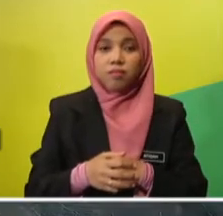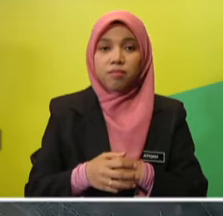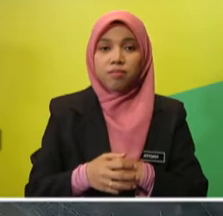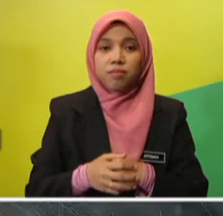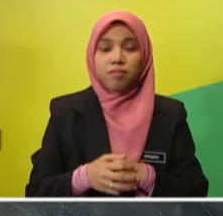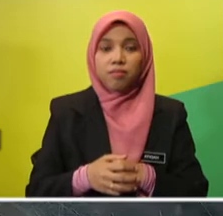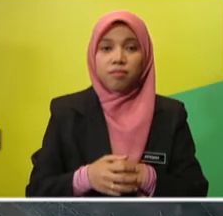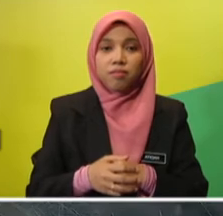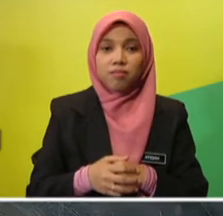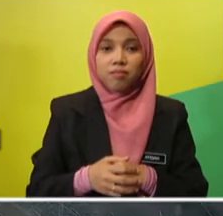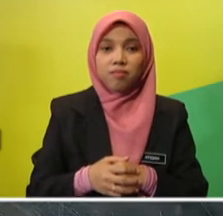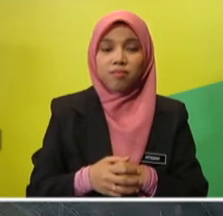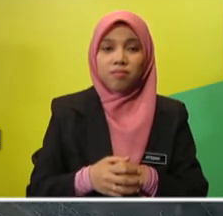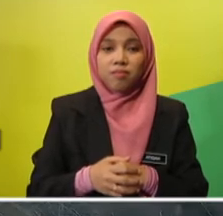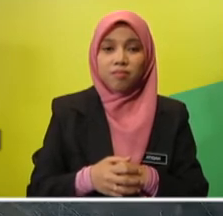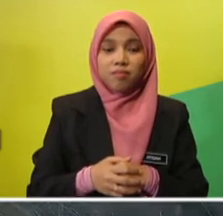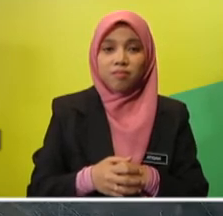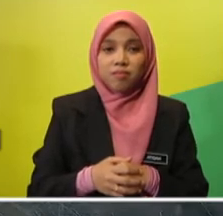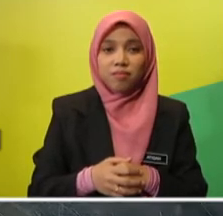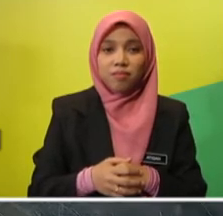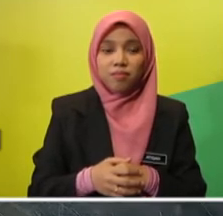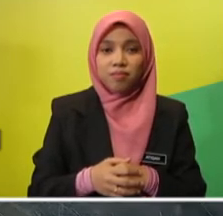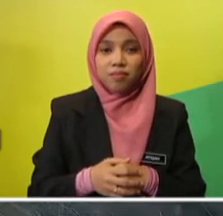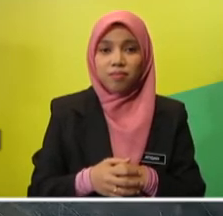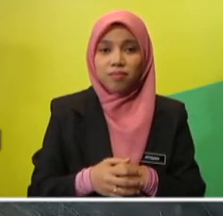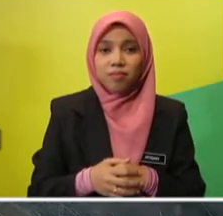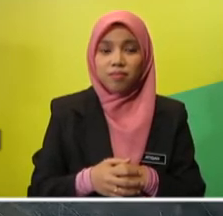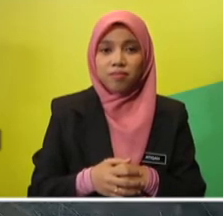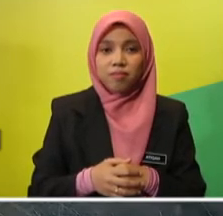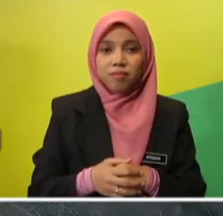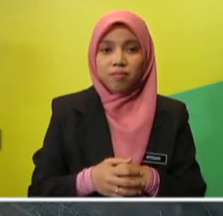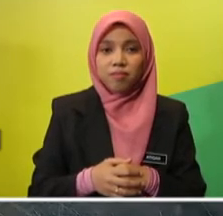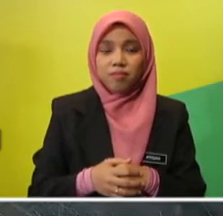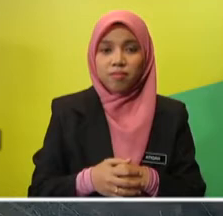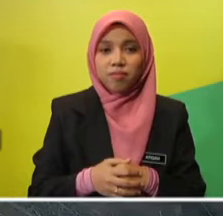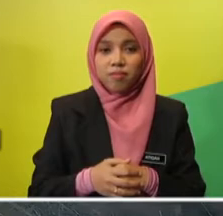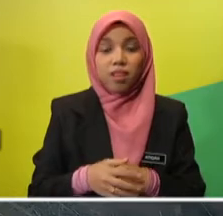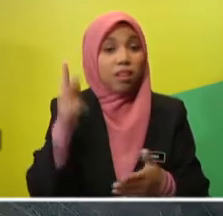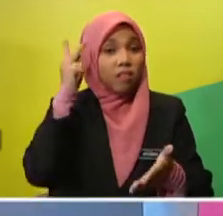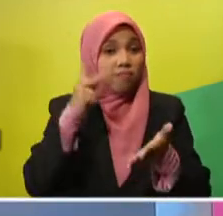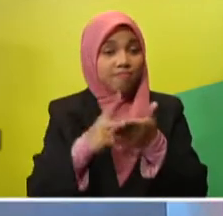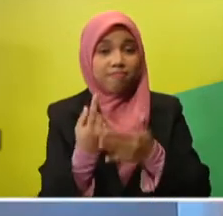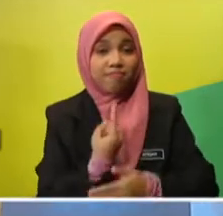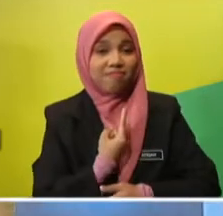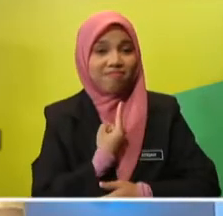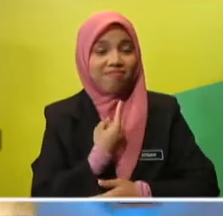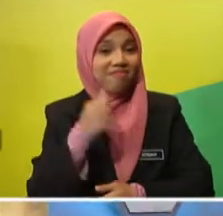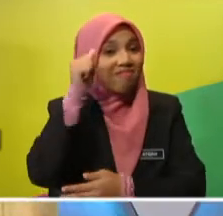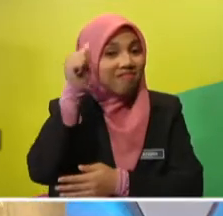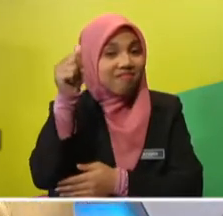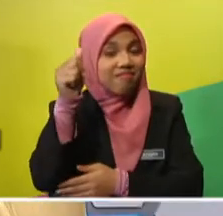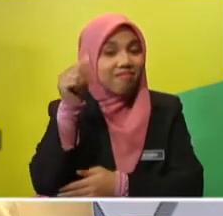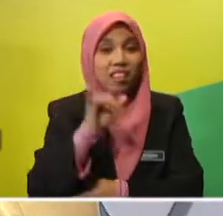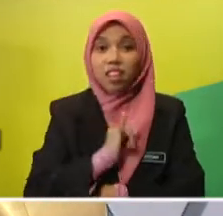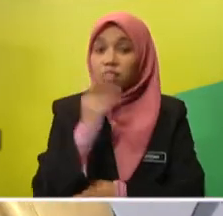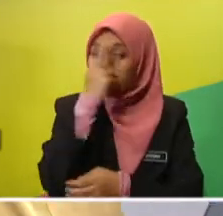Karina. Pandai, baik. Karina. Kemudian, cikgu, saya akan perkenalkan diri saya. Assalamualaikum.